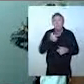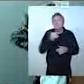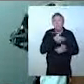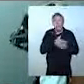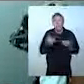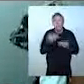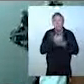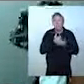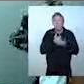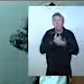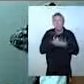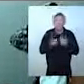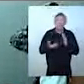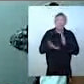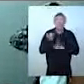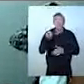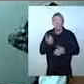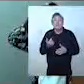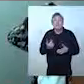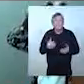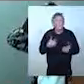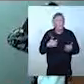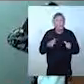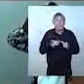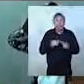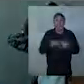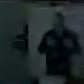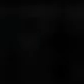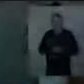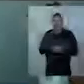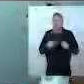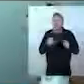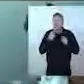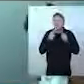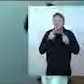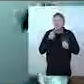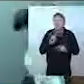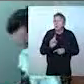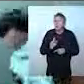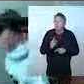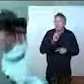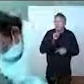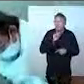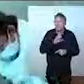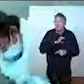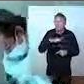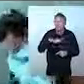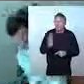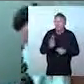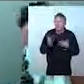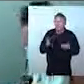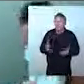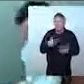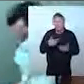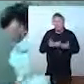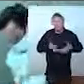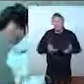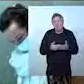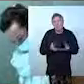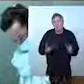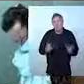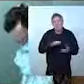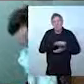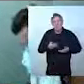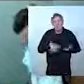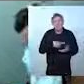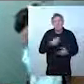recettes? Que supprime-t-on? Nous voyons bien que nous sommes dans un contexte de crise qui nous a très clairement impacté,